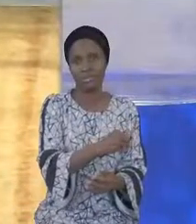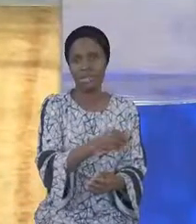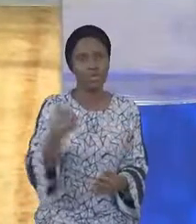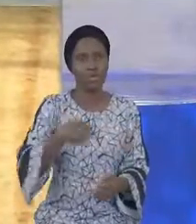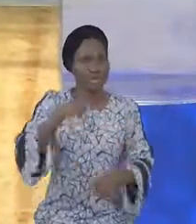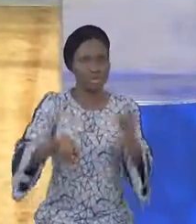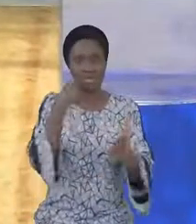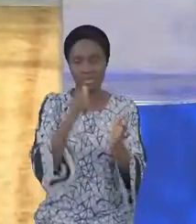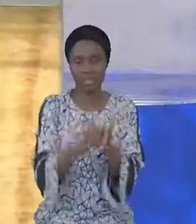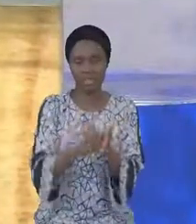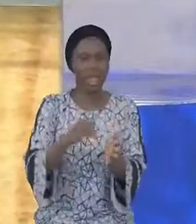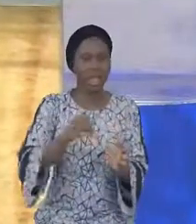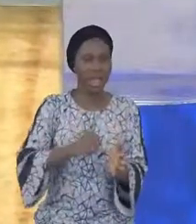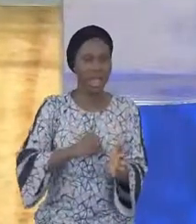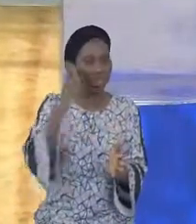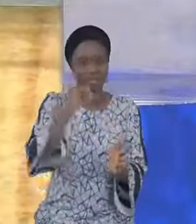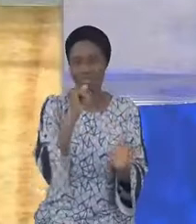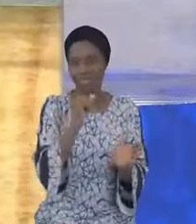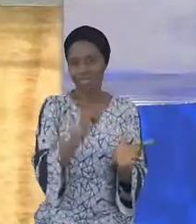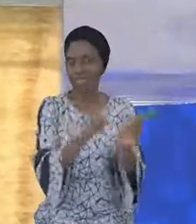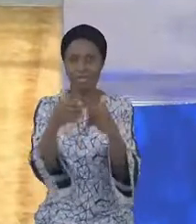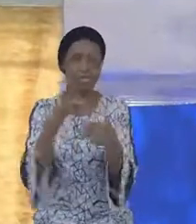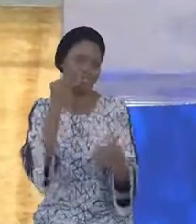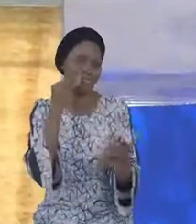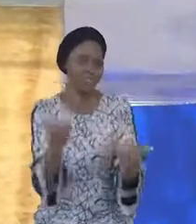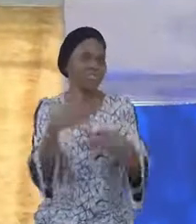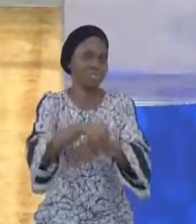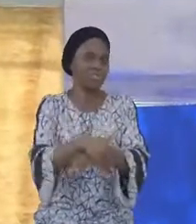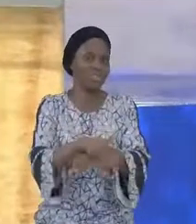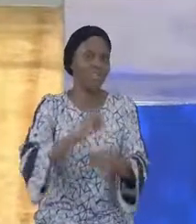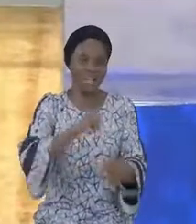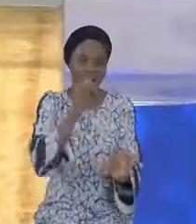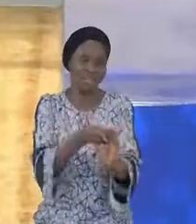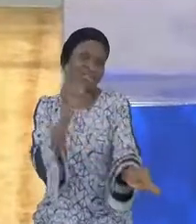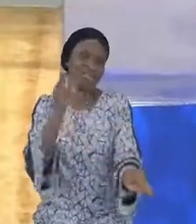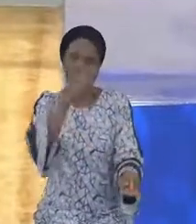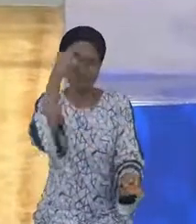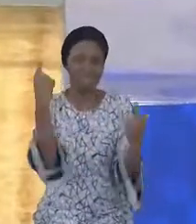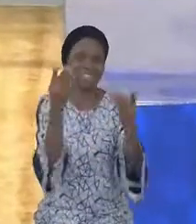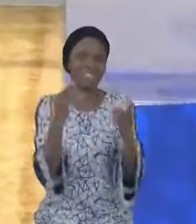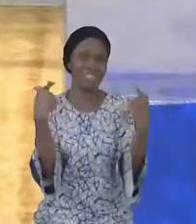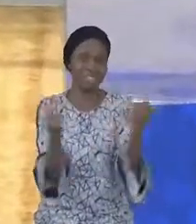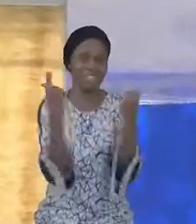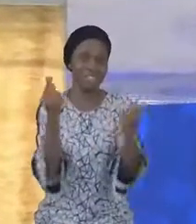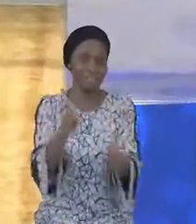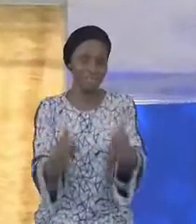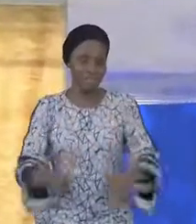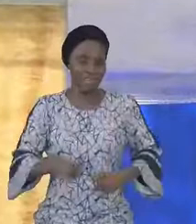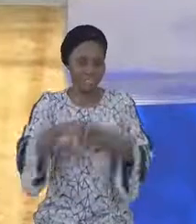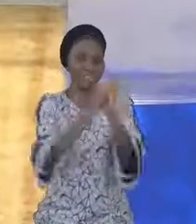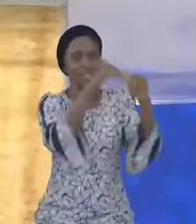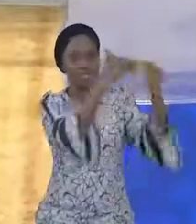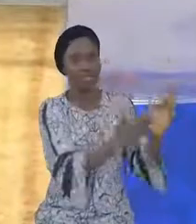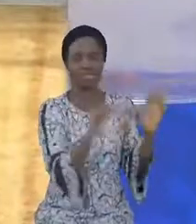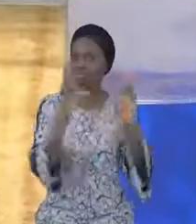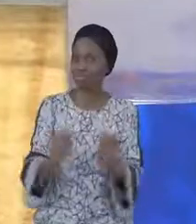maison ce soir. Je ne vais pas encore habiter là-bas. Je vais sortir de la maison là-bas parce qu'ils sont là. Non. À l'Éternel,